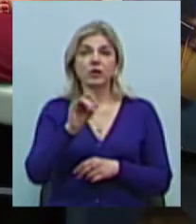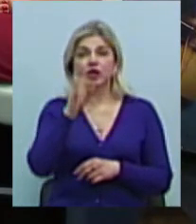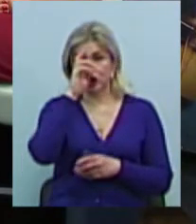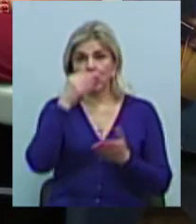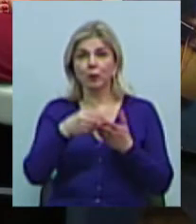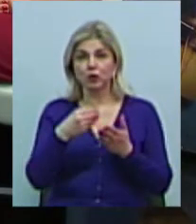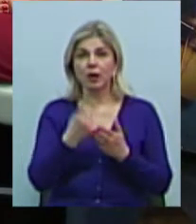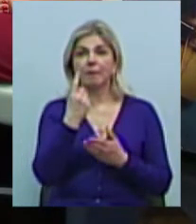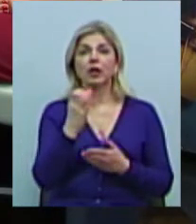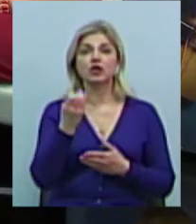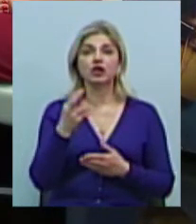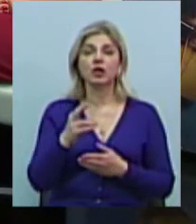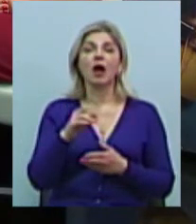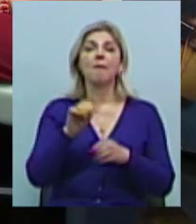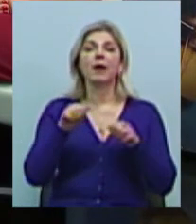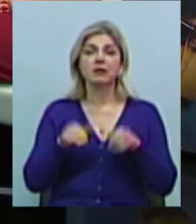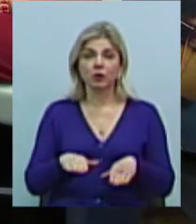січня постанова Кабінету міністра